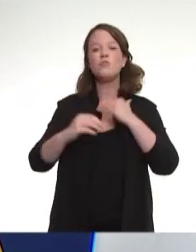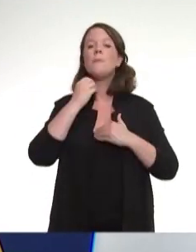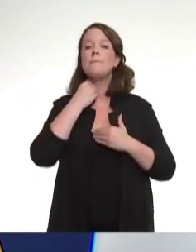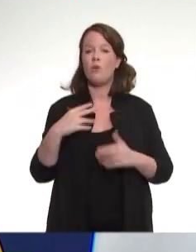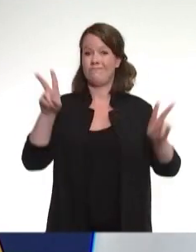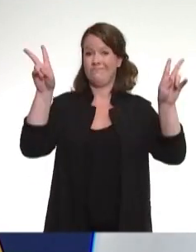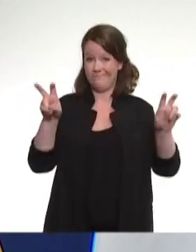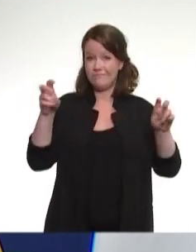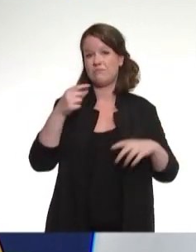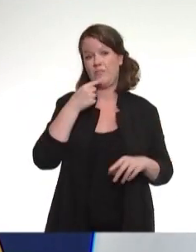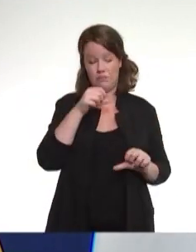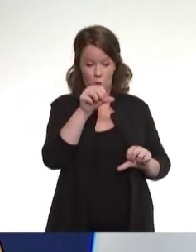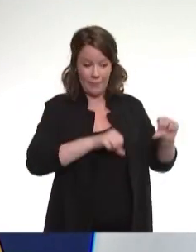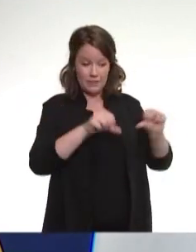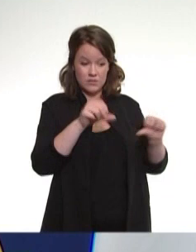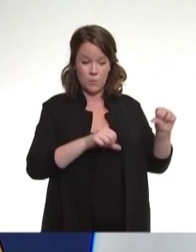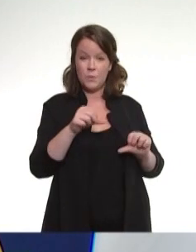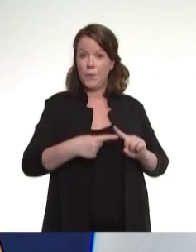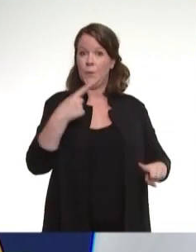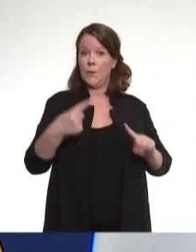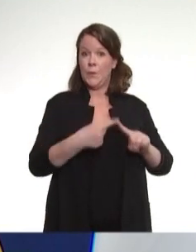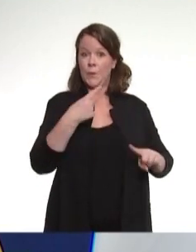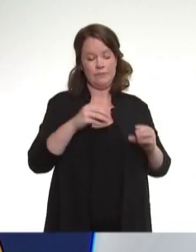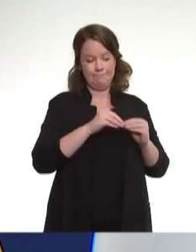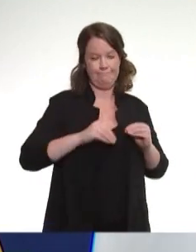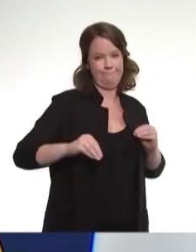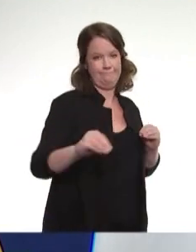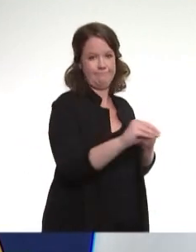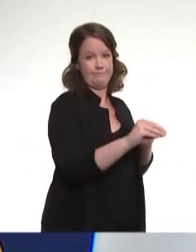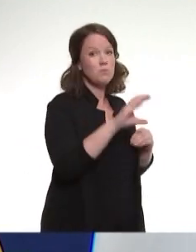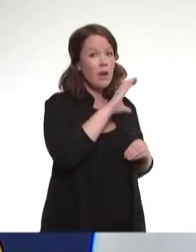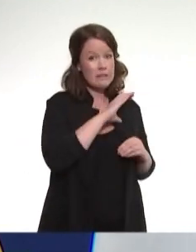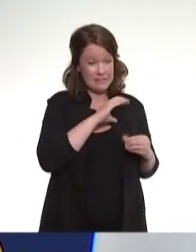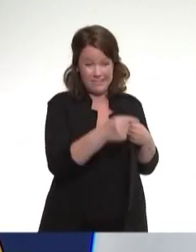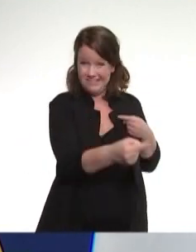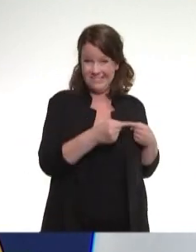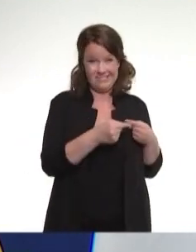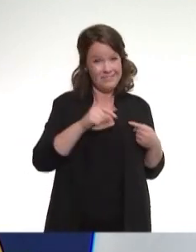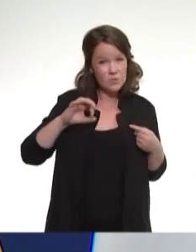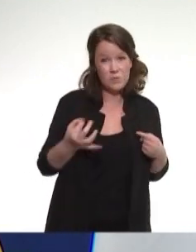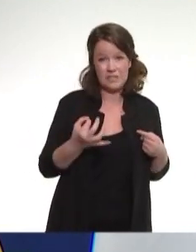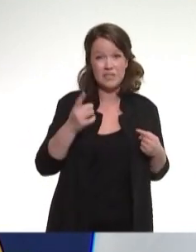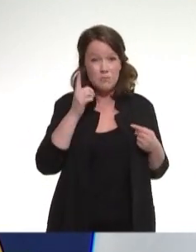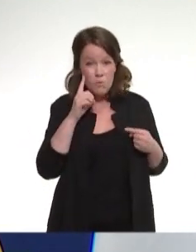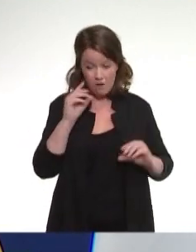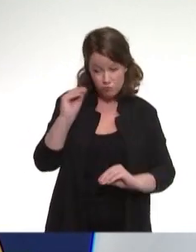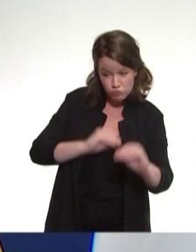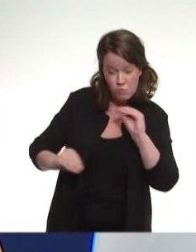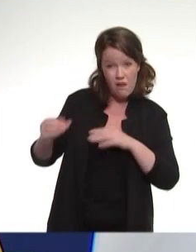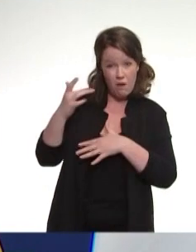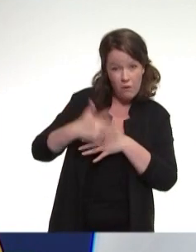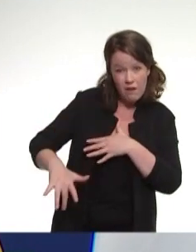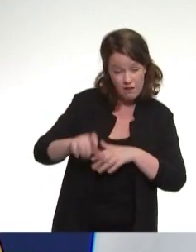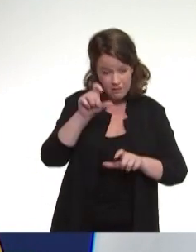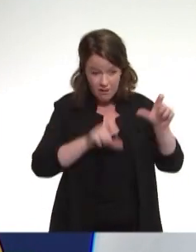plus important encore nous souhaitons qu'elles soient les plus courte possible parce que nous ne pouvons pas nous permettre de faire prendre du retard de soins à des milliers de